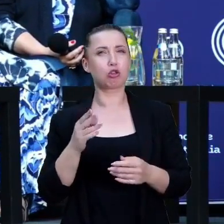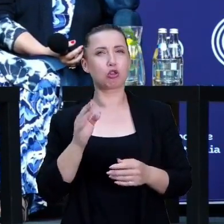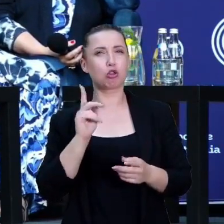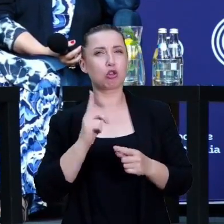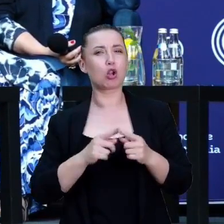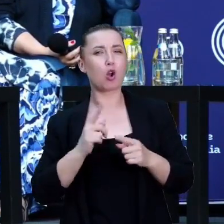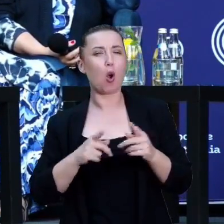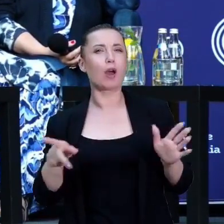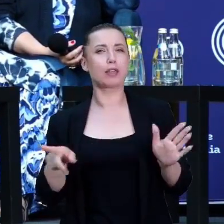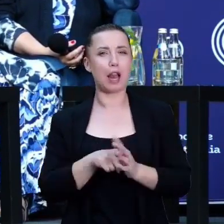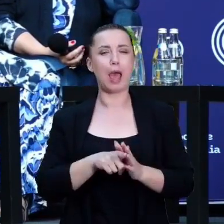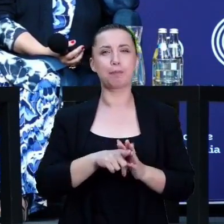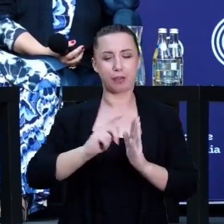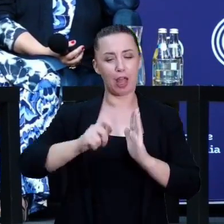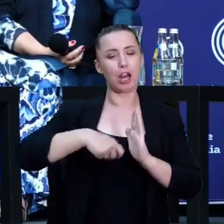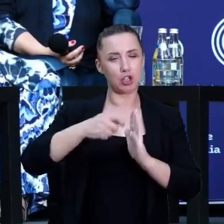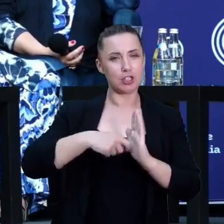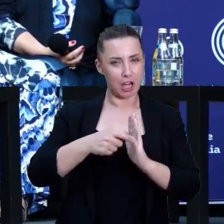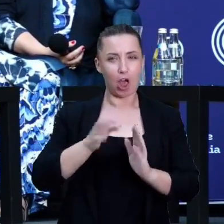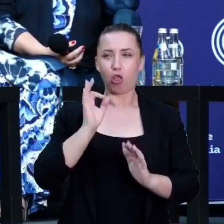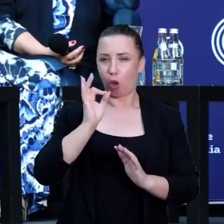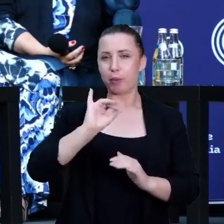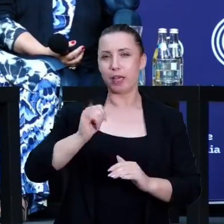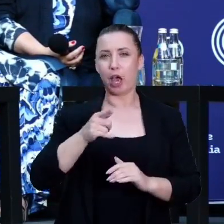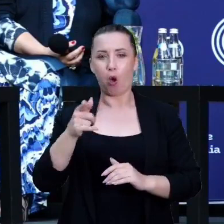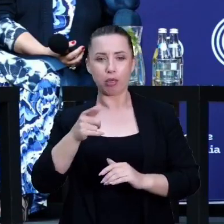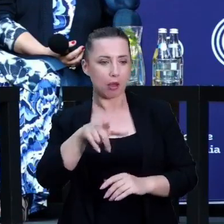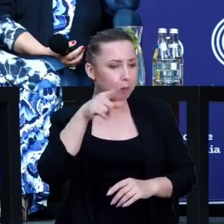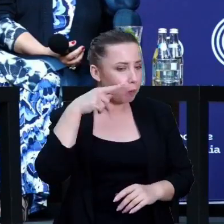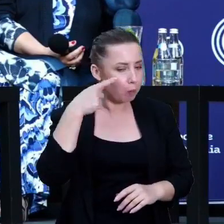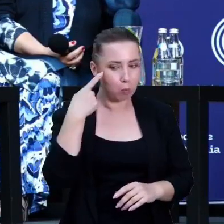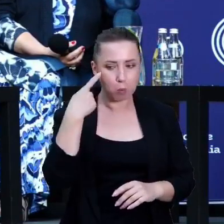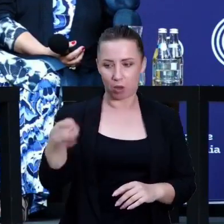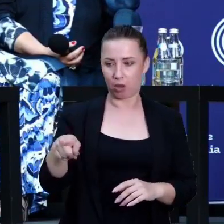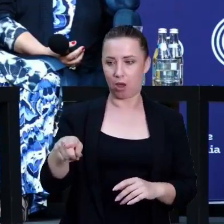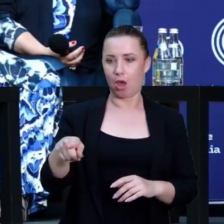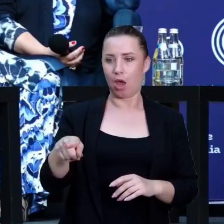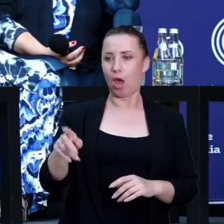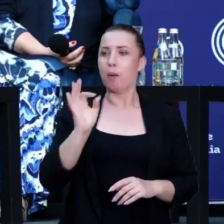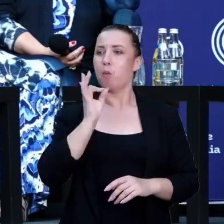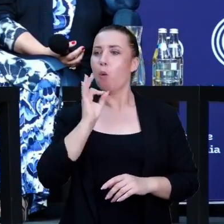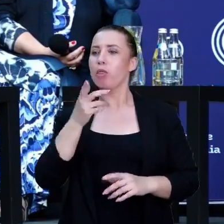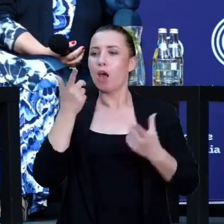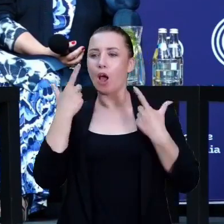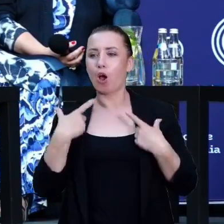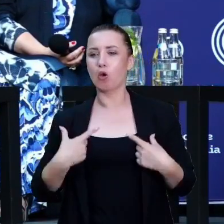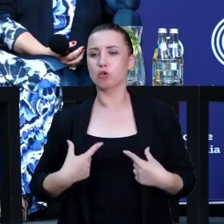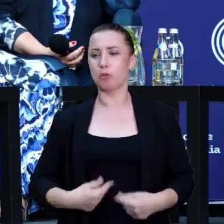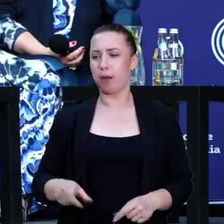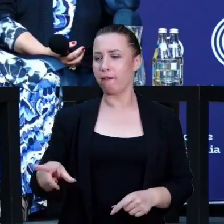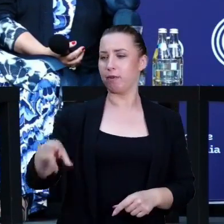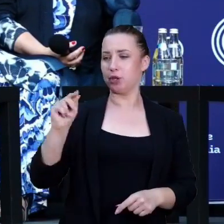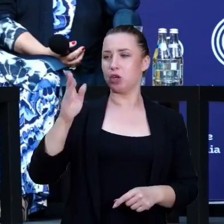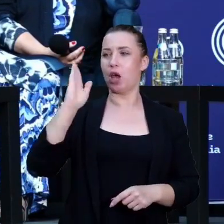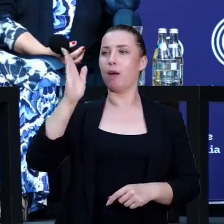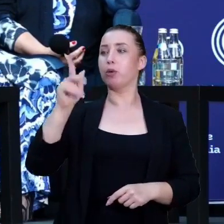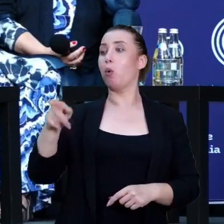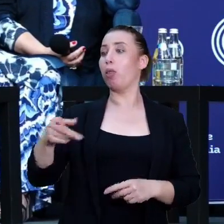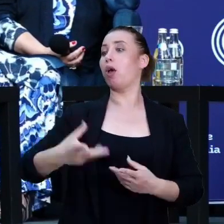jeżeli wykreuje jakiś nowy talent, prawda? Ja na przykład powiem nieskromnie, że mam do tego dosyć dobrą rękę. Udało mi